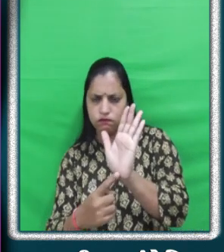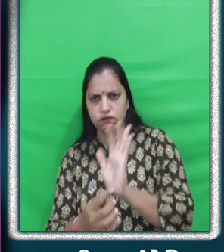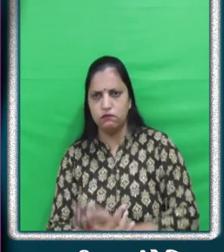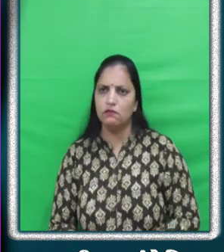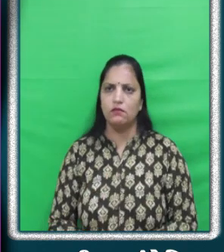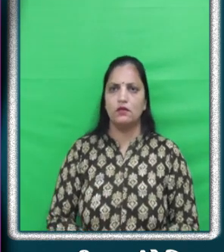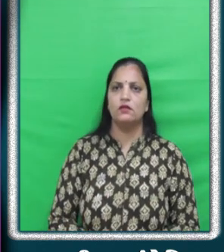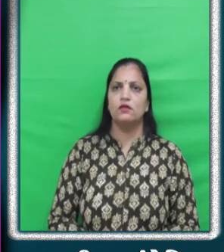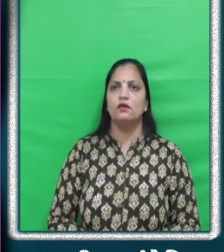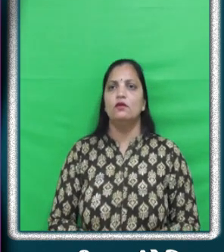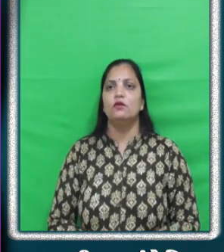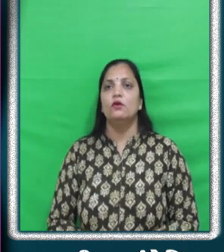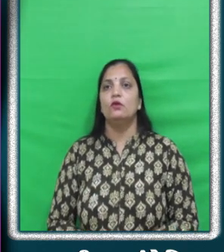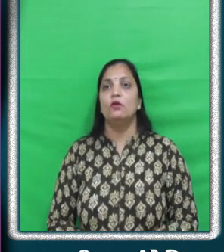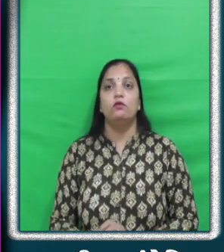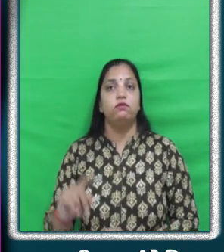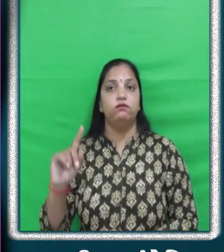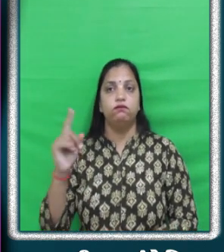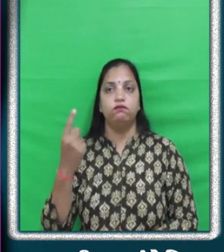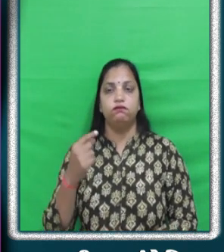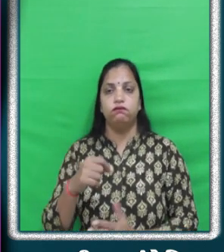છો.